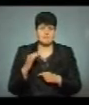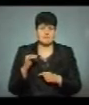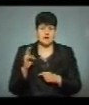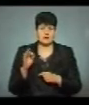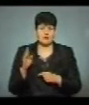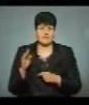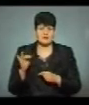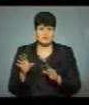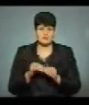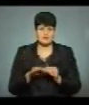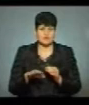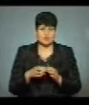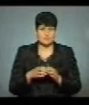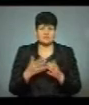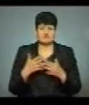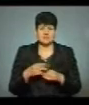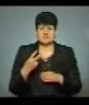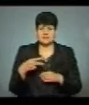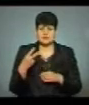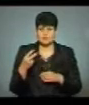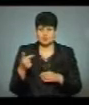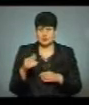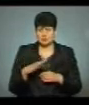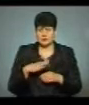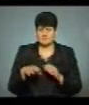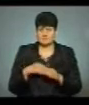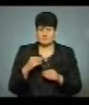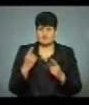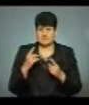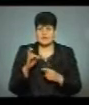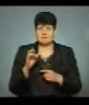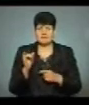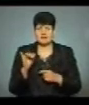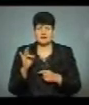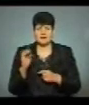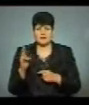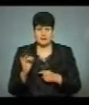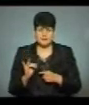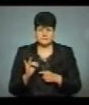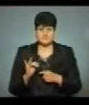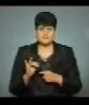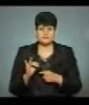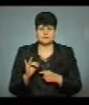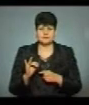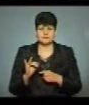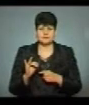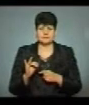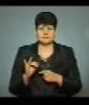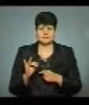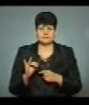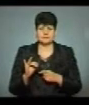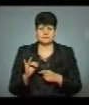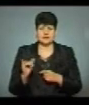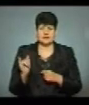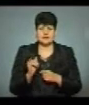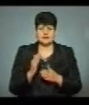Байковецька об'єднана територіальна громада. Вже 22 грудня відбулися вибори у Великобірківській об'єднаній територіальній громаді, яка пішла на вибори.